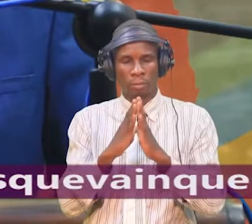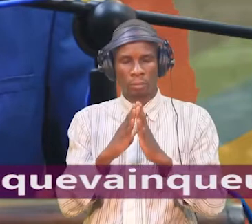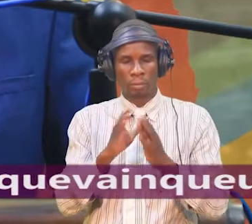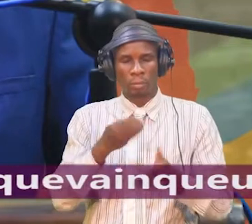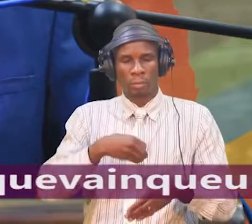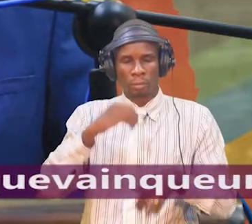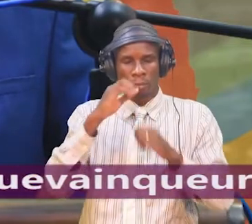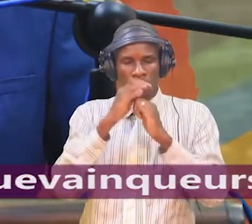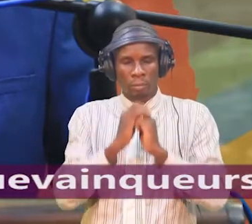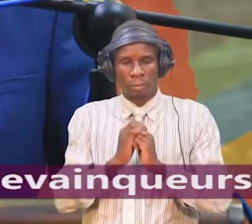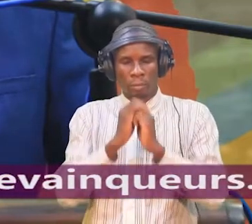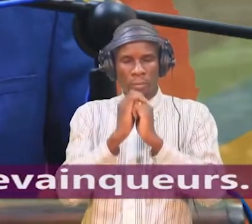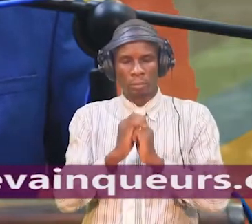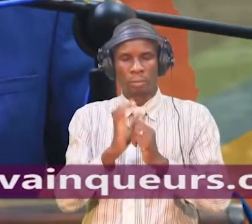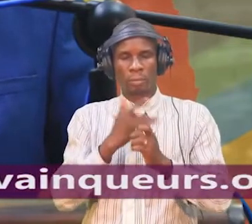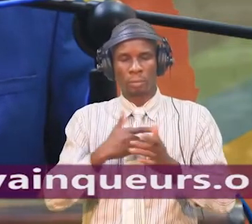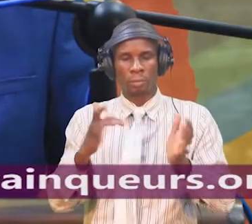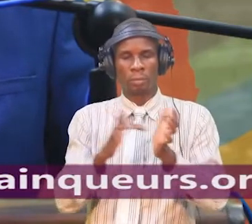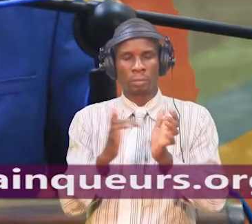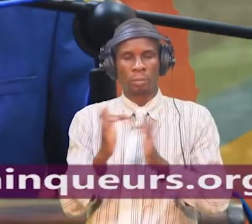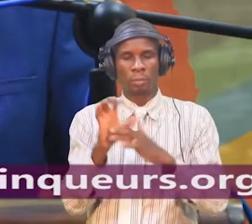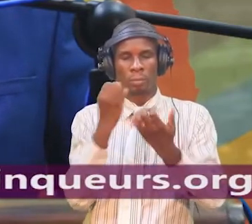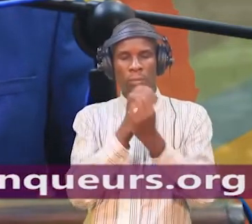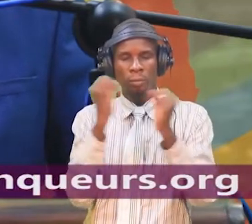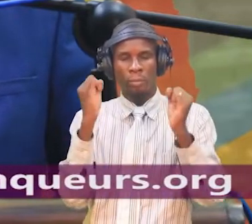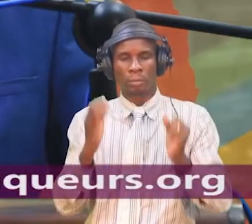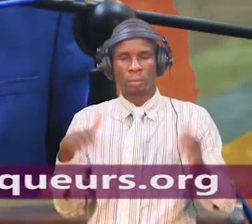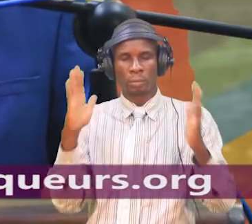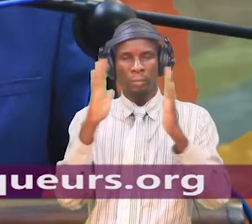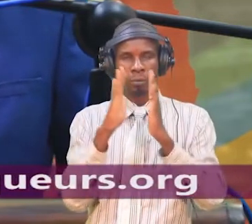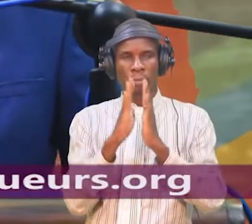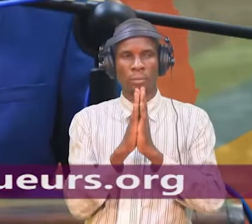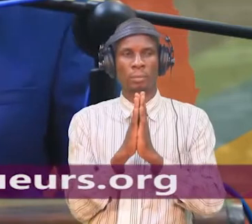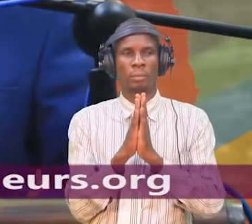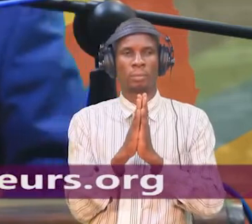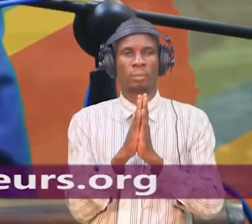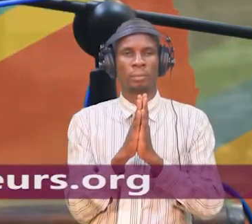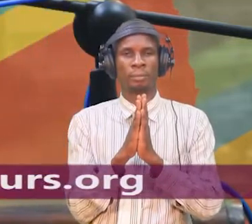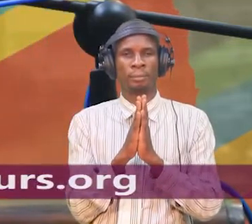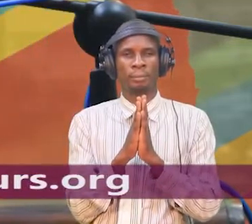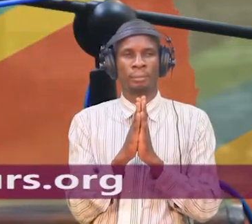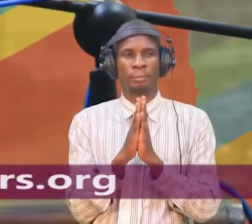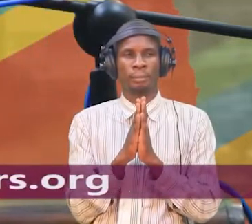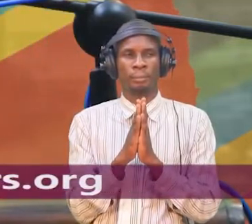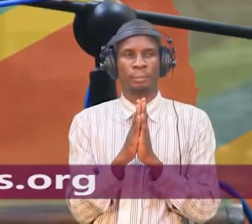biso mpo ezali libonde na biso na kombo na Yesu Kristo mokonzi na biso mpe mobikisi. Amen.